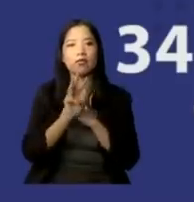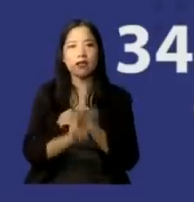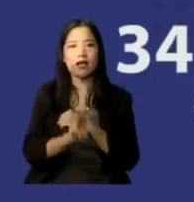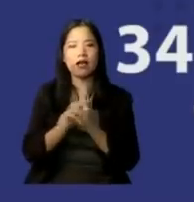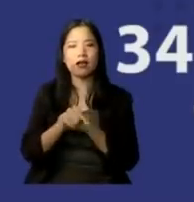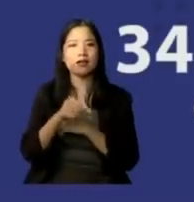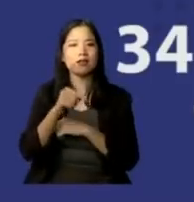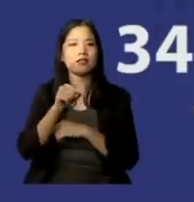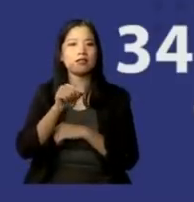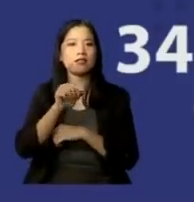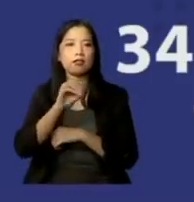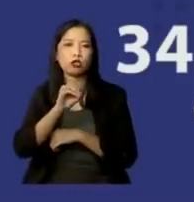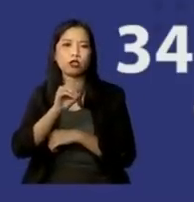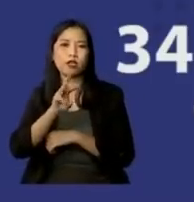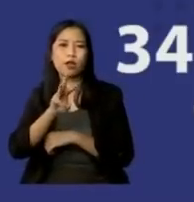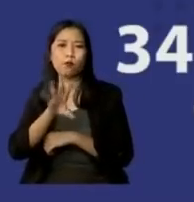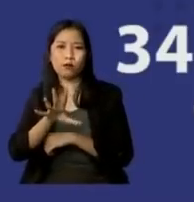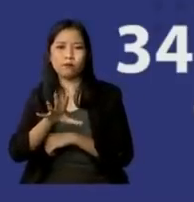3535